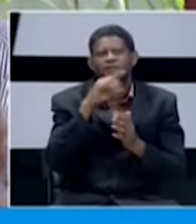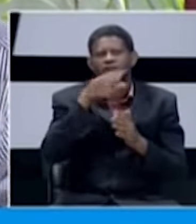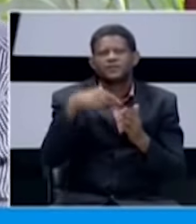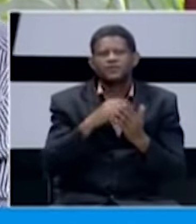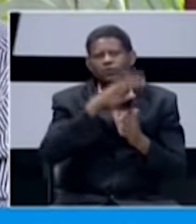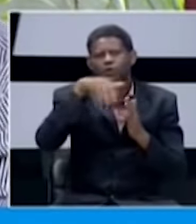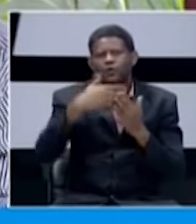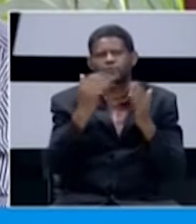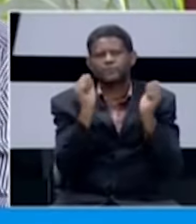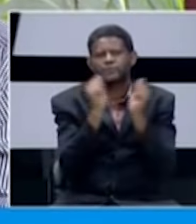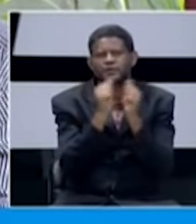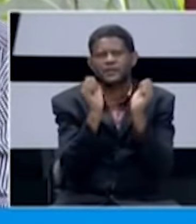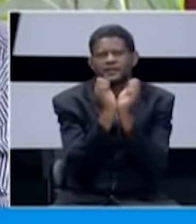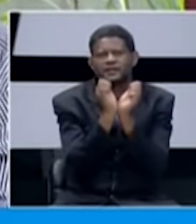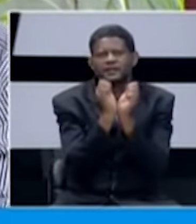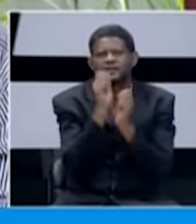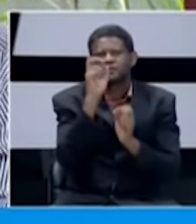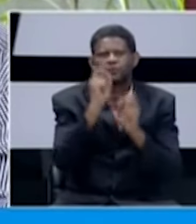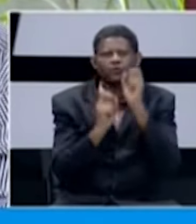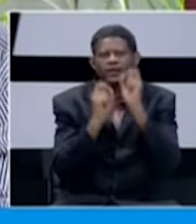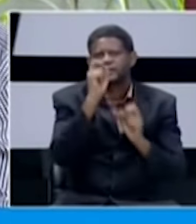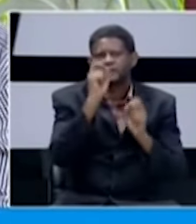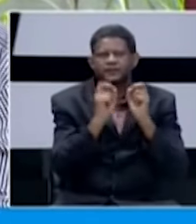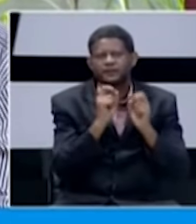ኣሰረ ንቶም ተናሓናሓቱ ምስ ኣሰረ